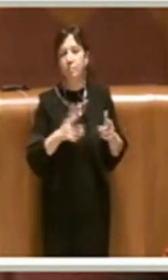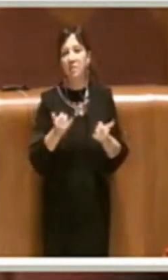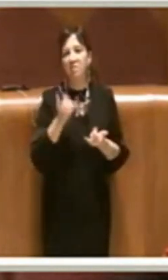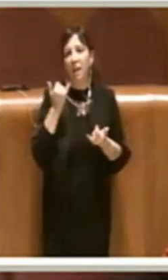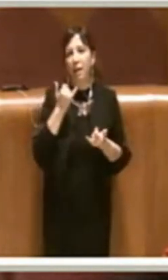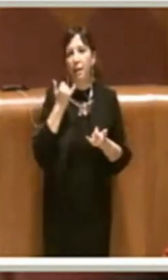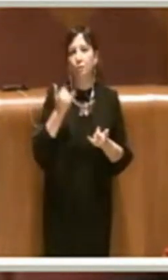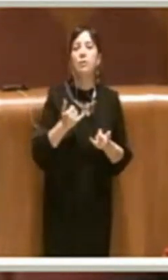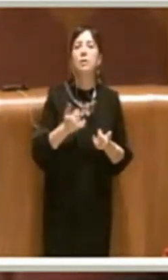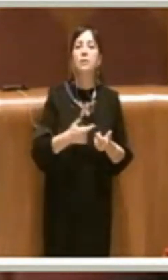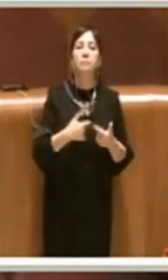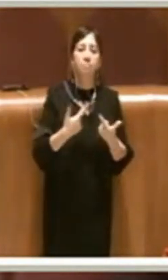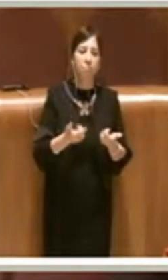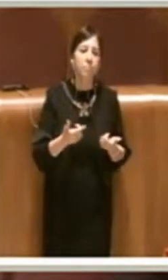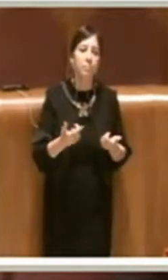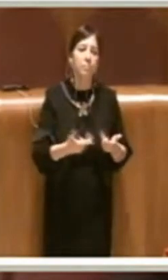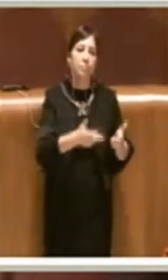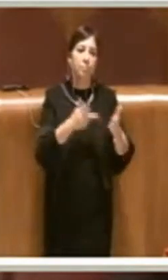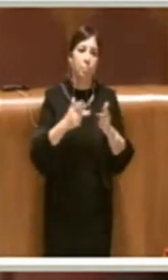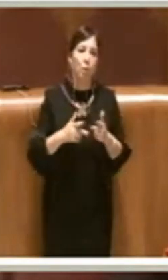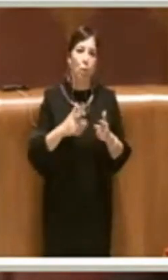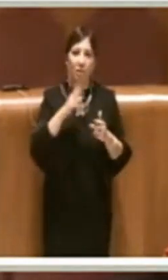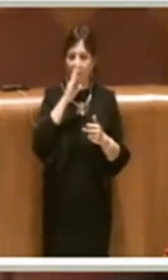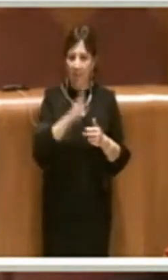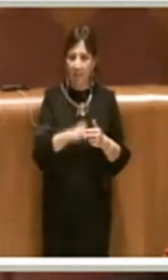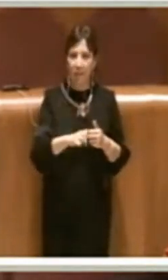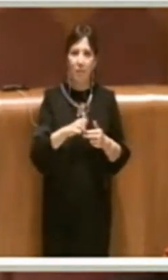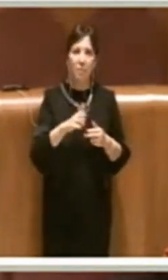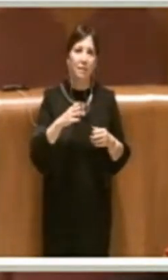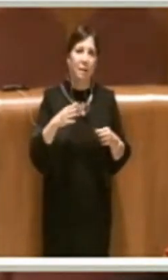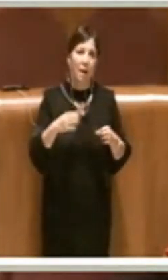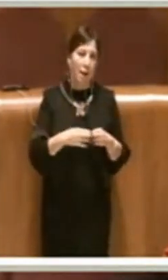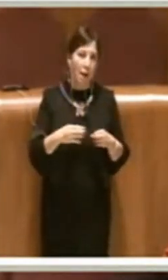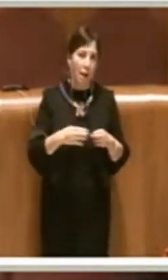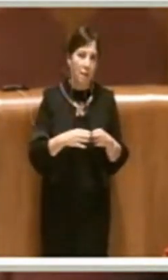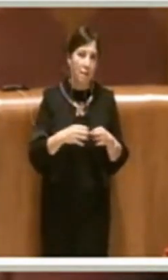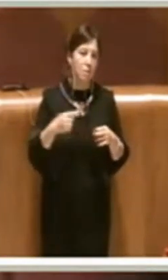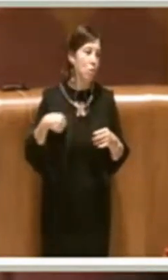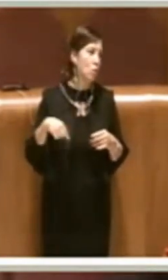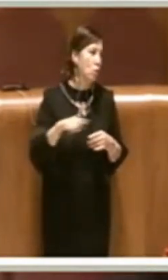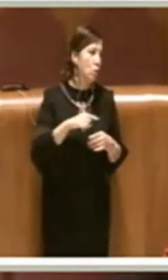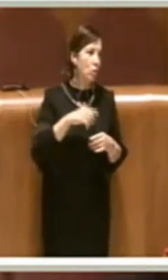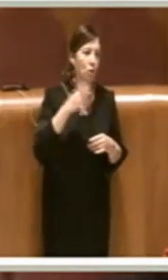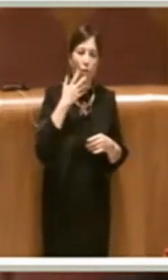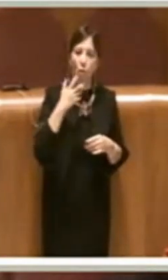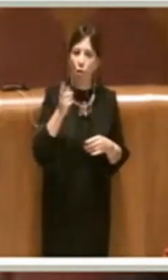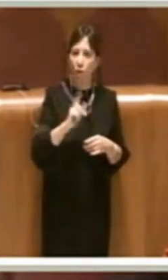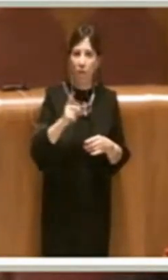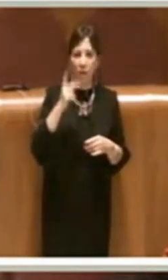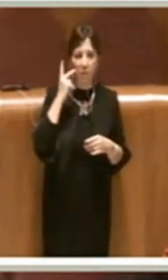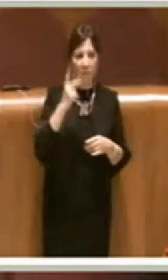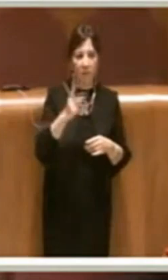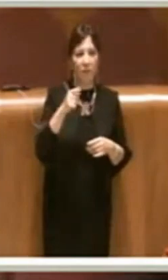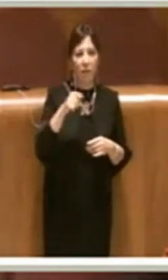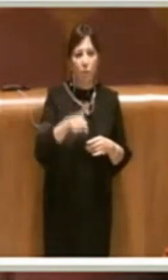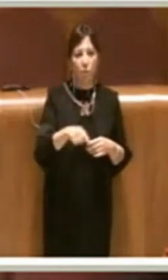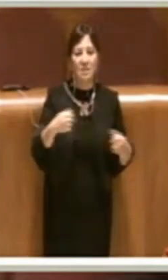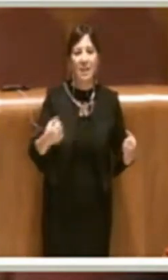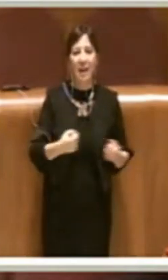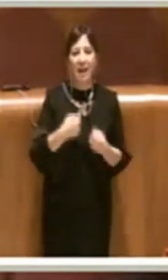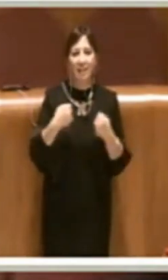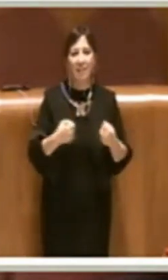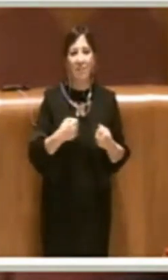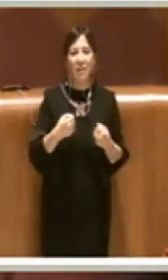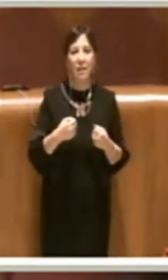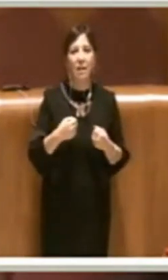descrizioni e facendoseli portare direttamente a casa. Ecco, noi non vorremmo però vedere queste attività